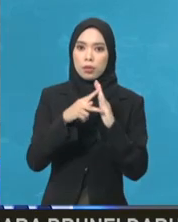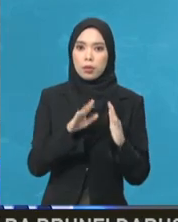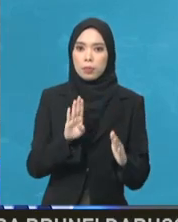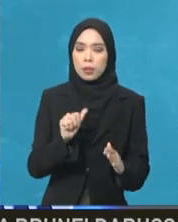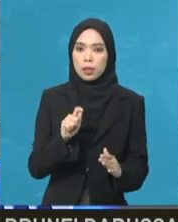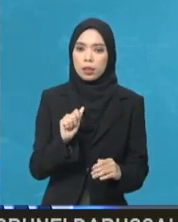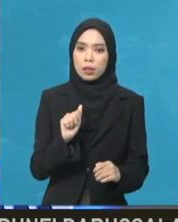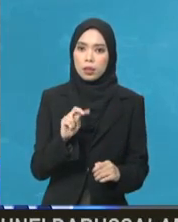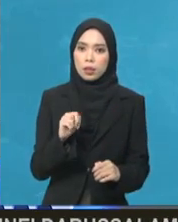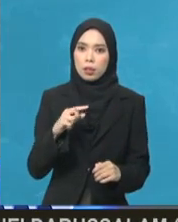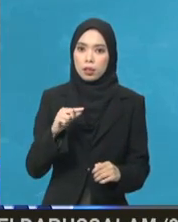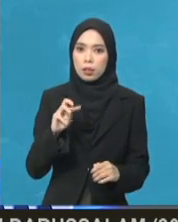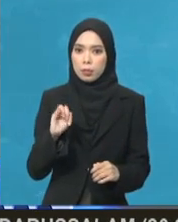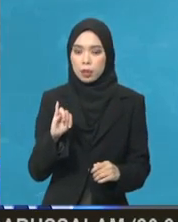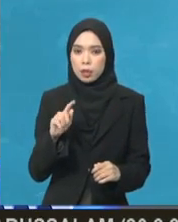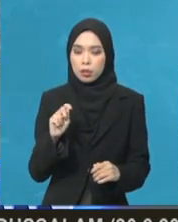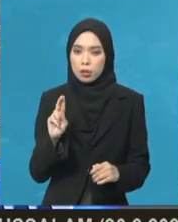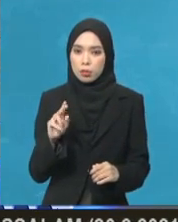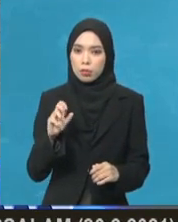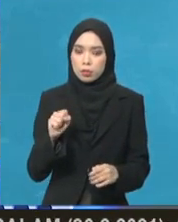kidang daerah tutong